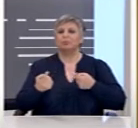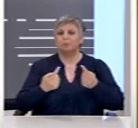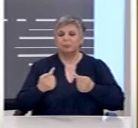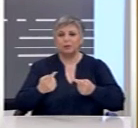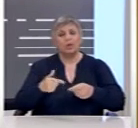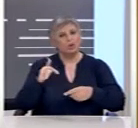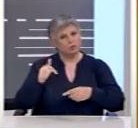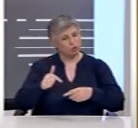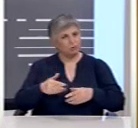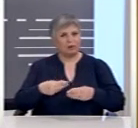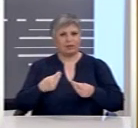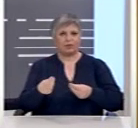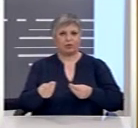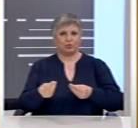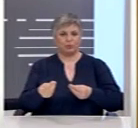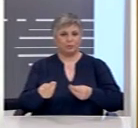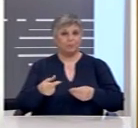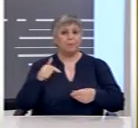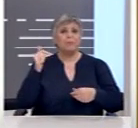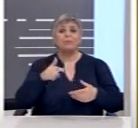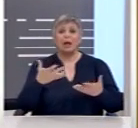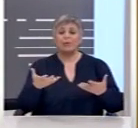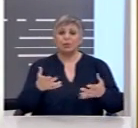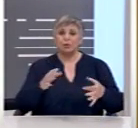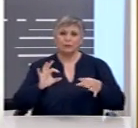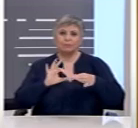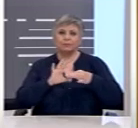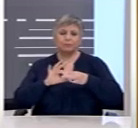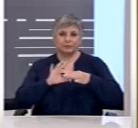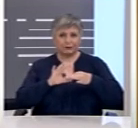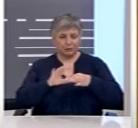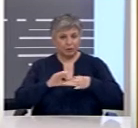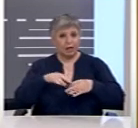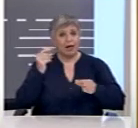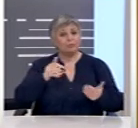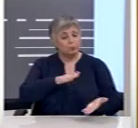της Επιτροπής που συστάθηκε βάσει του πρωτοκόλλου συνεργασίας, το υλικό